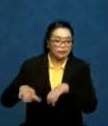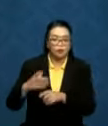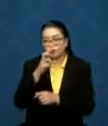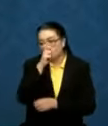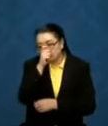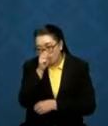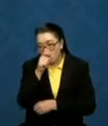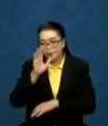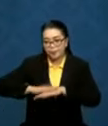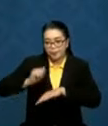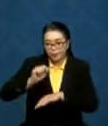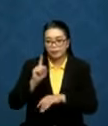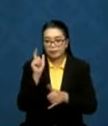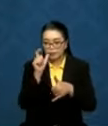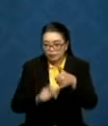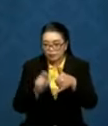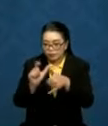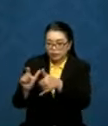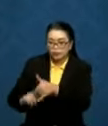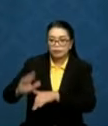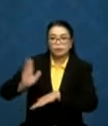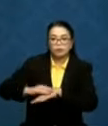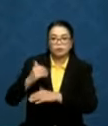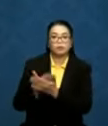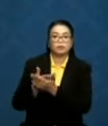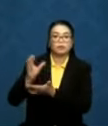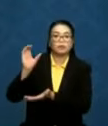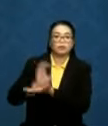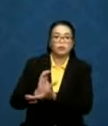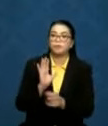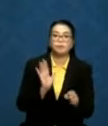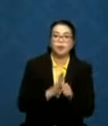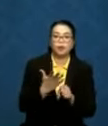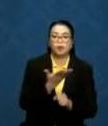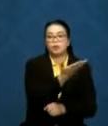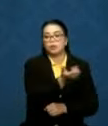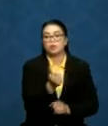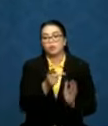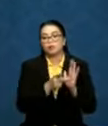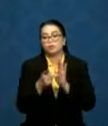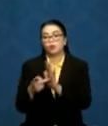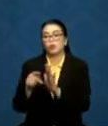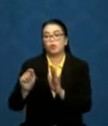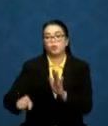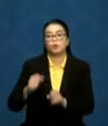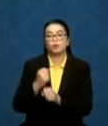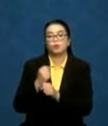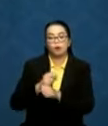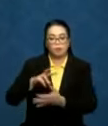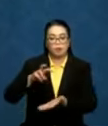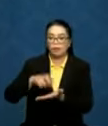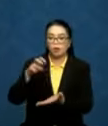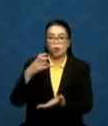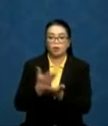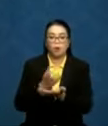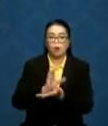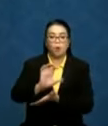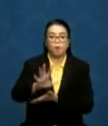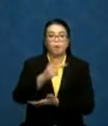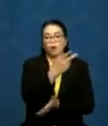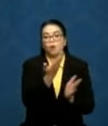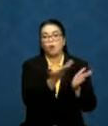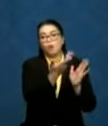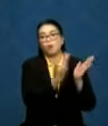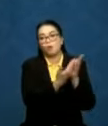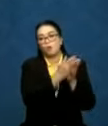ทดสอบกรณีที่อ่องบประมาณที่ของกรมเองไม่พอในเรื่องการรับรองความรู้ความอมาสนะครับก็มาสามารถประ